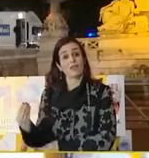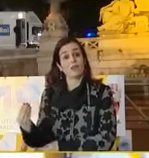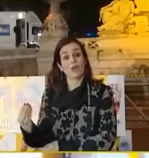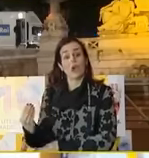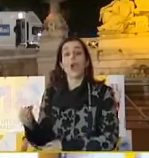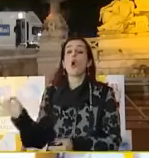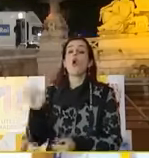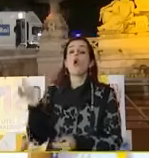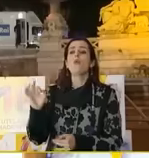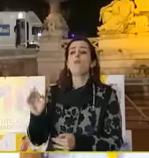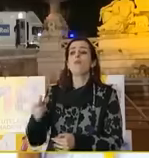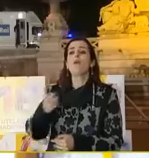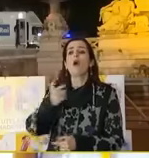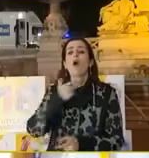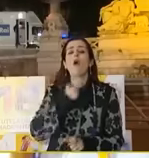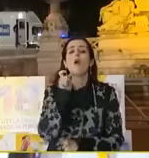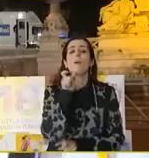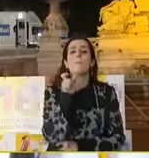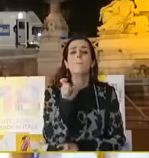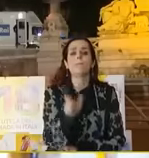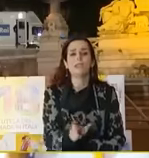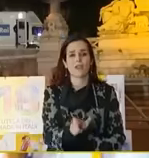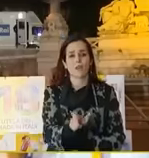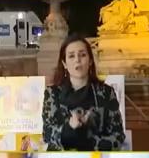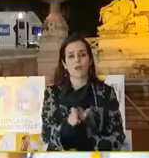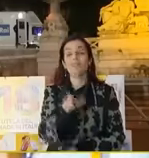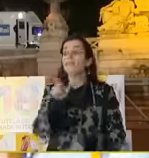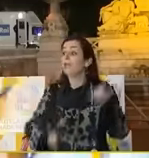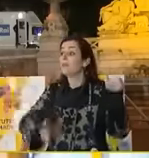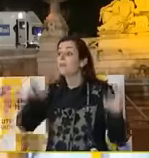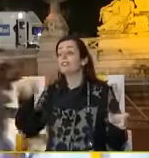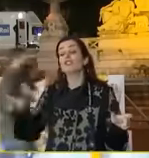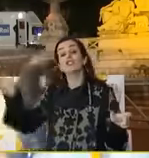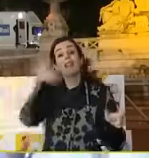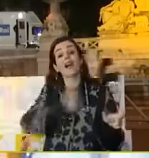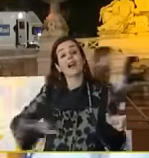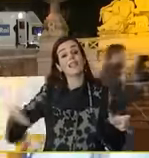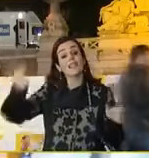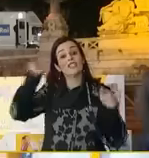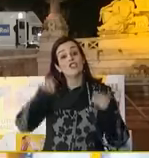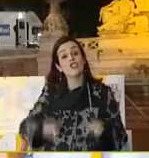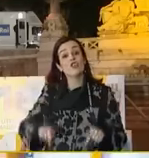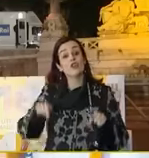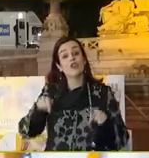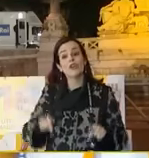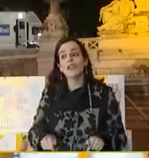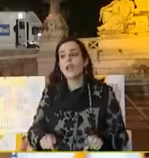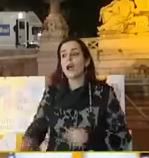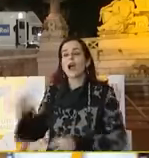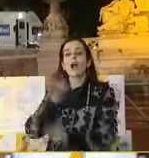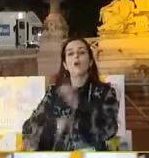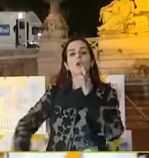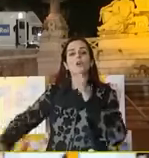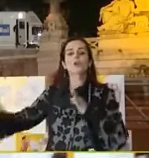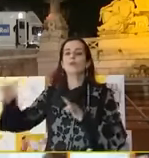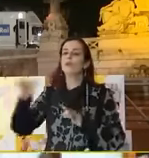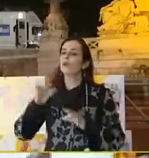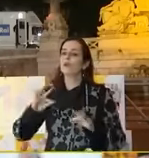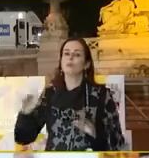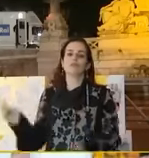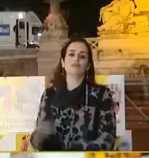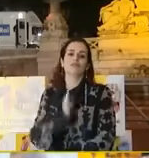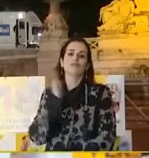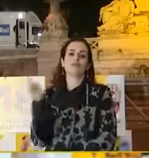hanno obbligato le persone di questa regione a non potersi più curare e